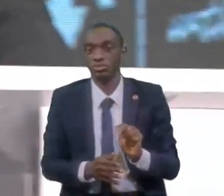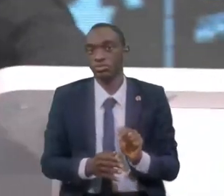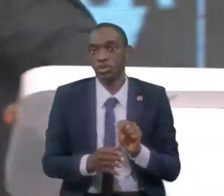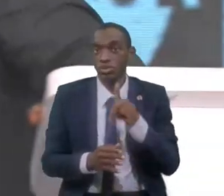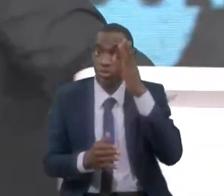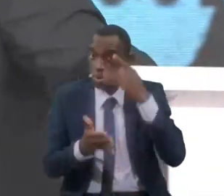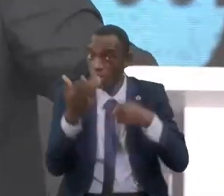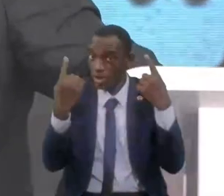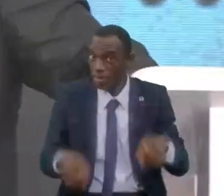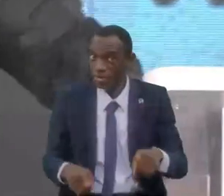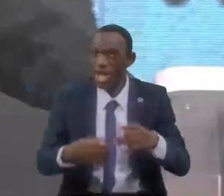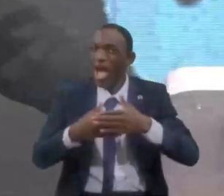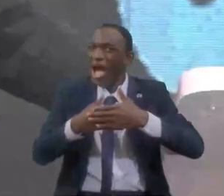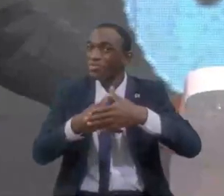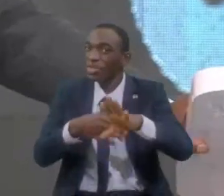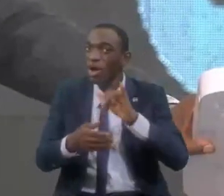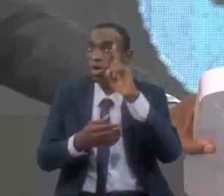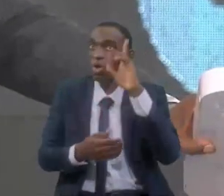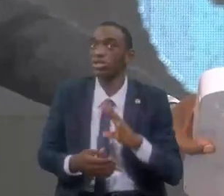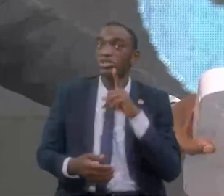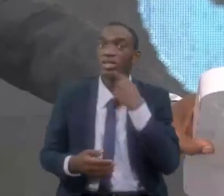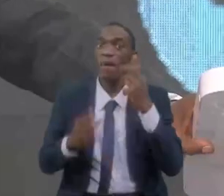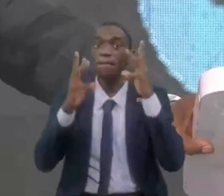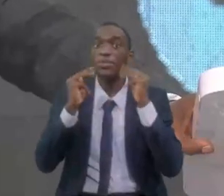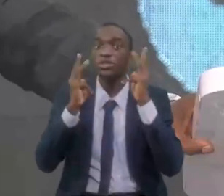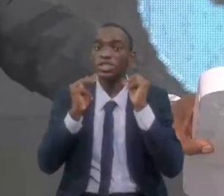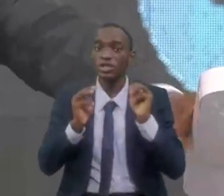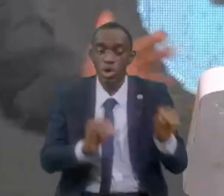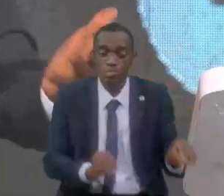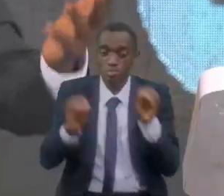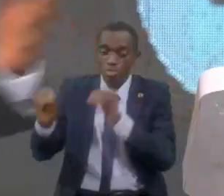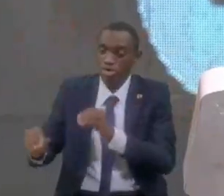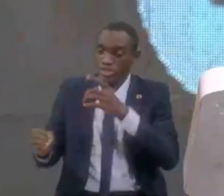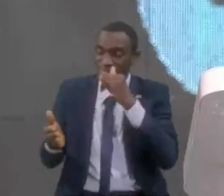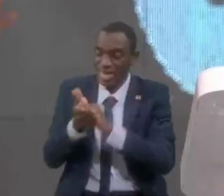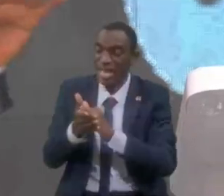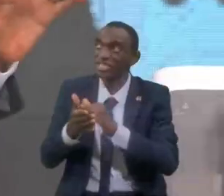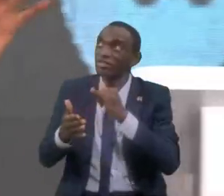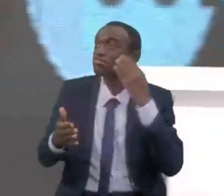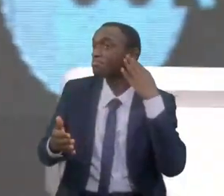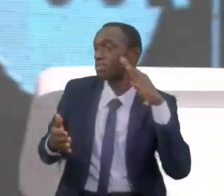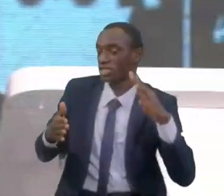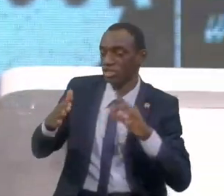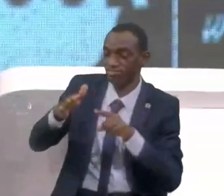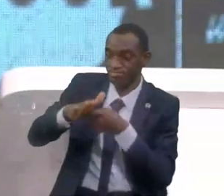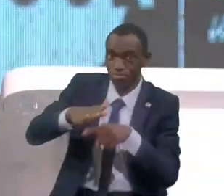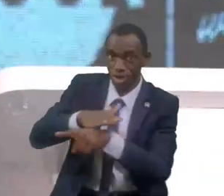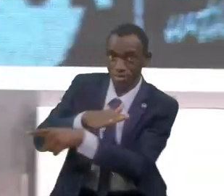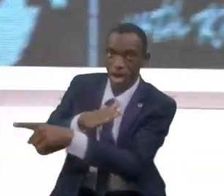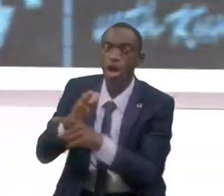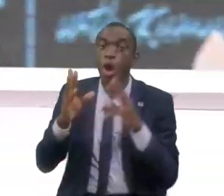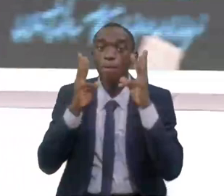Après que Dieu ait demandé à Moïse de lever le serpent des reins, et il l'a fait, selon